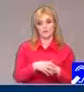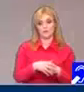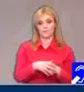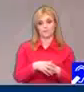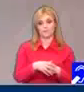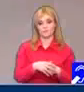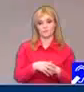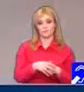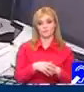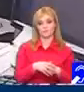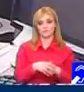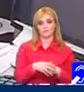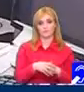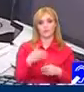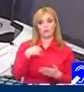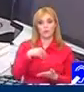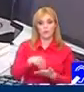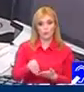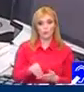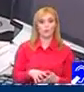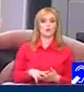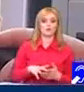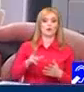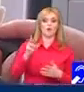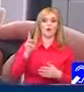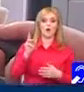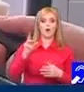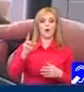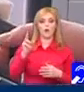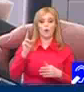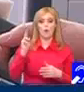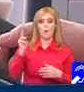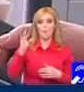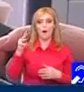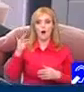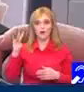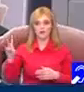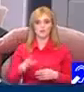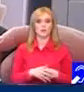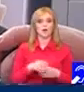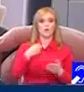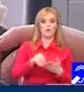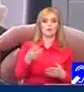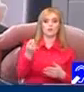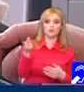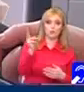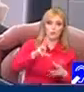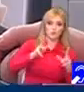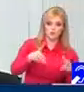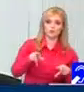foarte bun. Noi am procurat și combină, am primit subvenționare, am mai cumpărat încă două tractoare, tot am